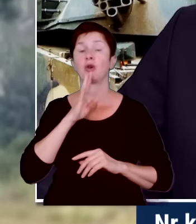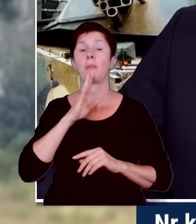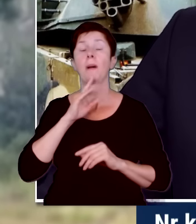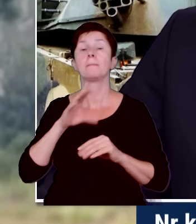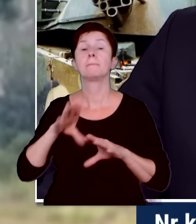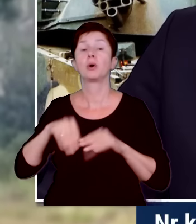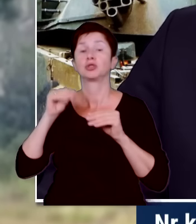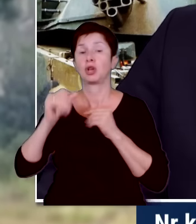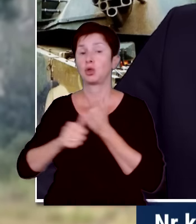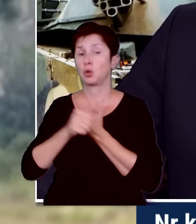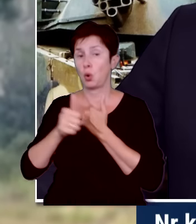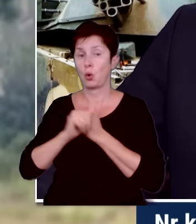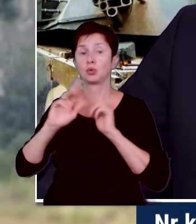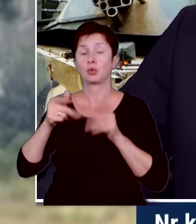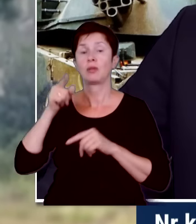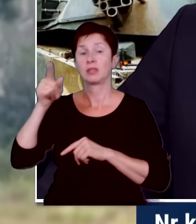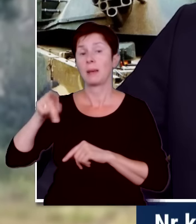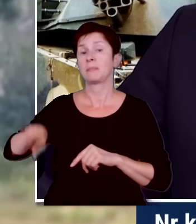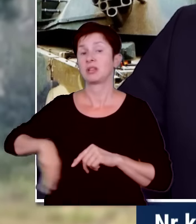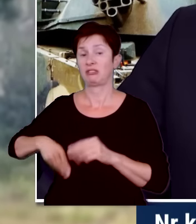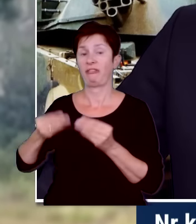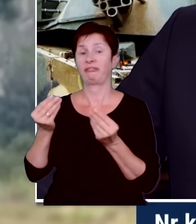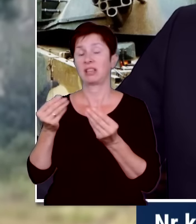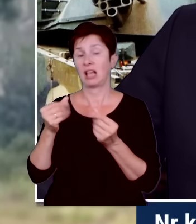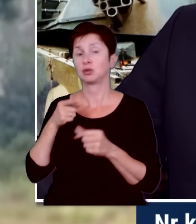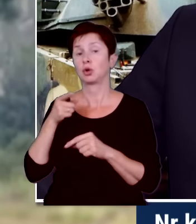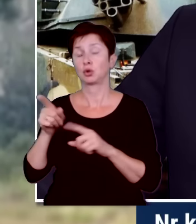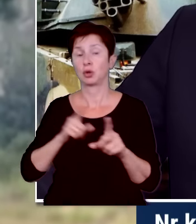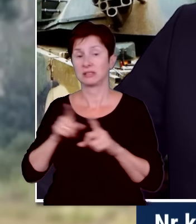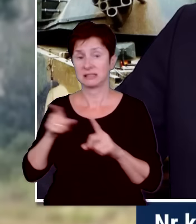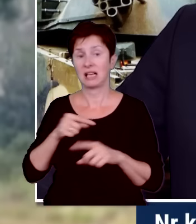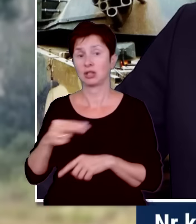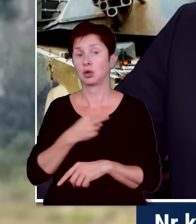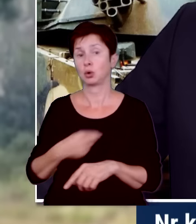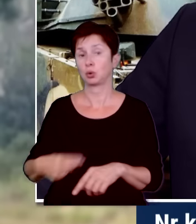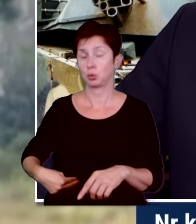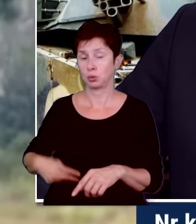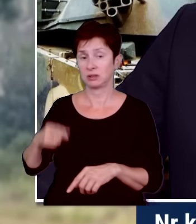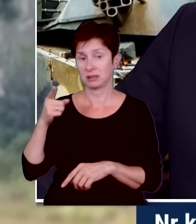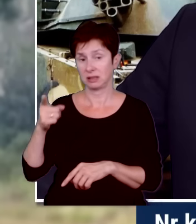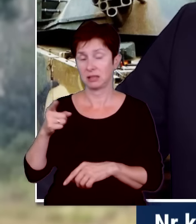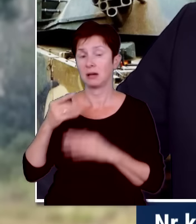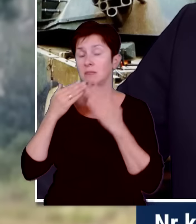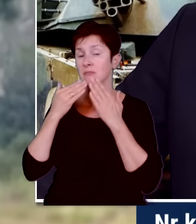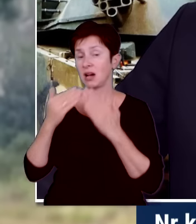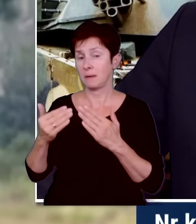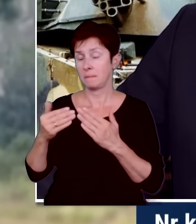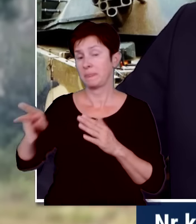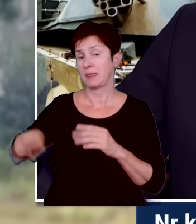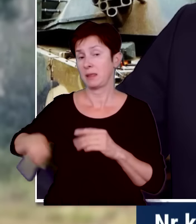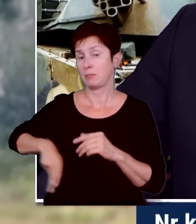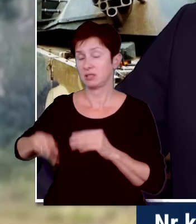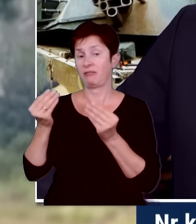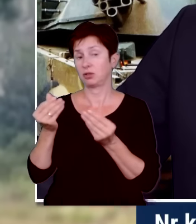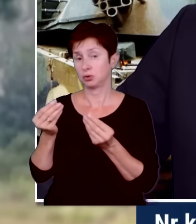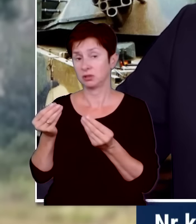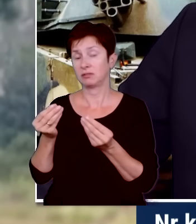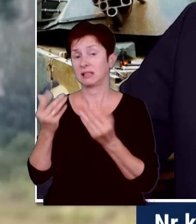z Ministerstwa Finansów A to oznacza że to premier Donald Tusk za pomocą swojego ministra finansów chciał